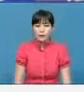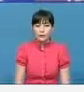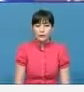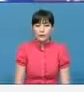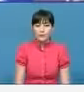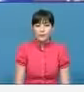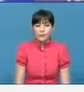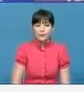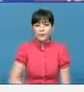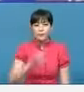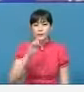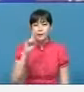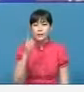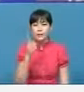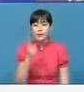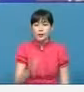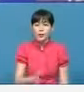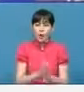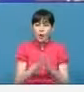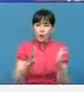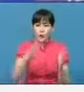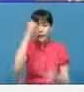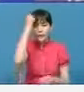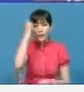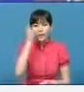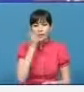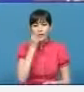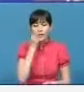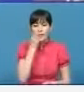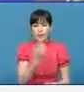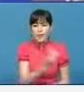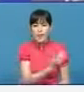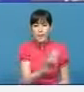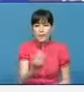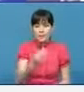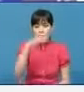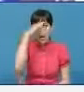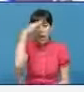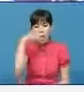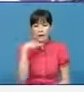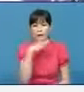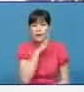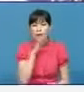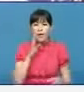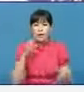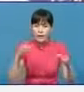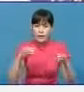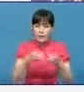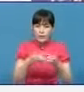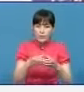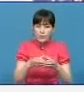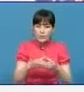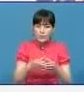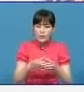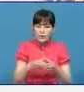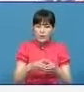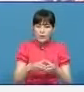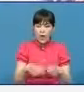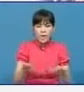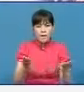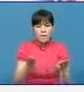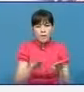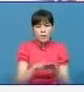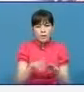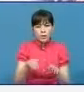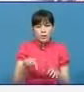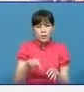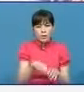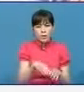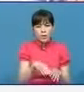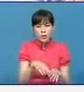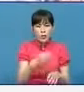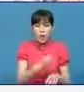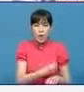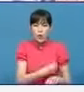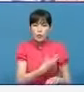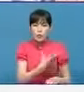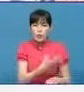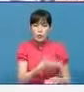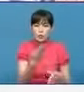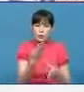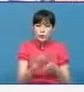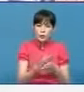бірінші үлкен рахметімді айтқым келеді біздің ата-аналар комитетінің алқасына. Бас қасында болып, осындай жанашыр кісілерді